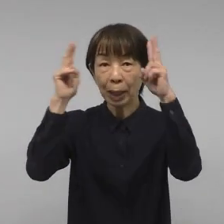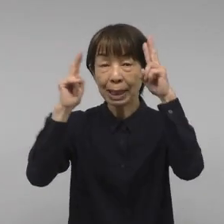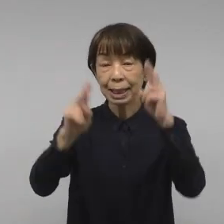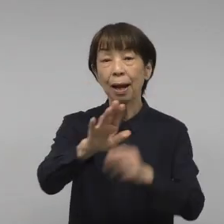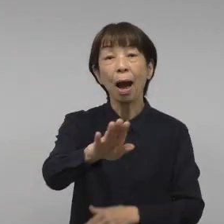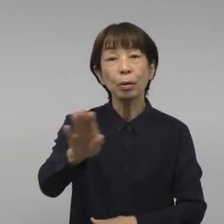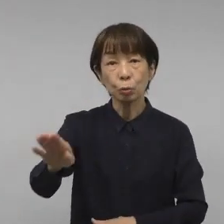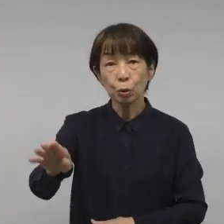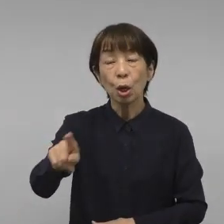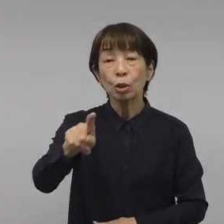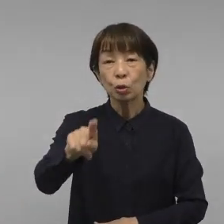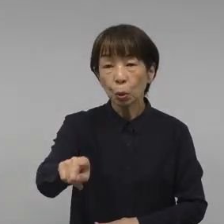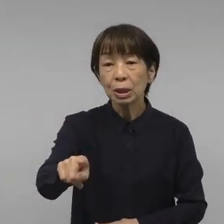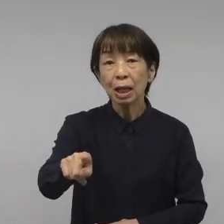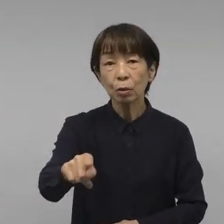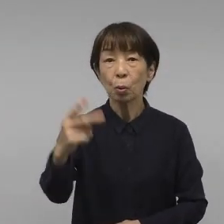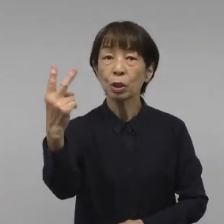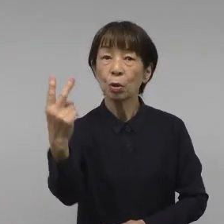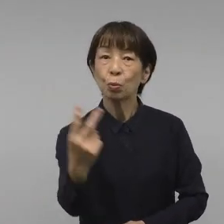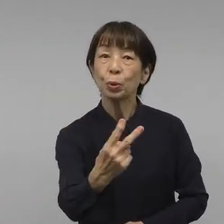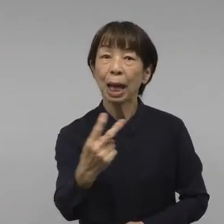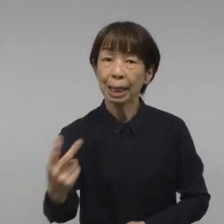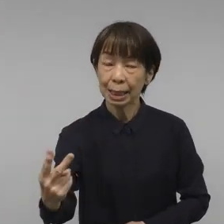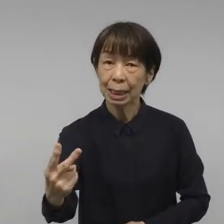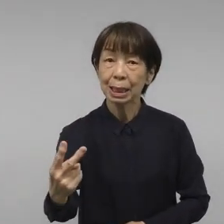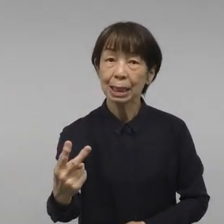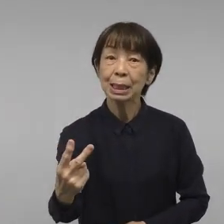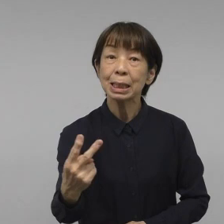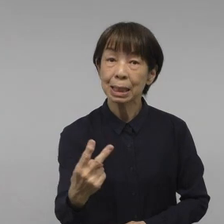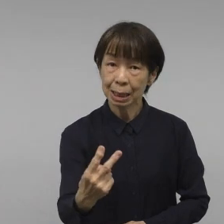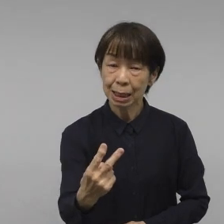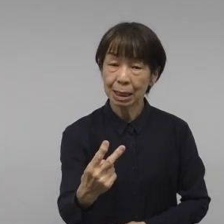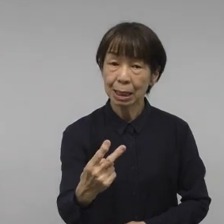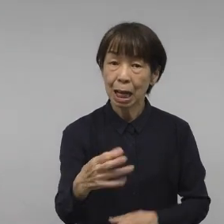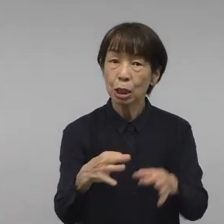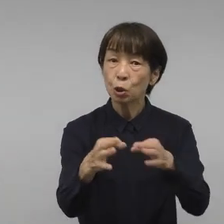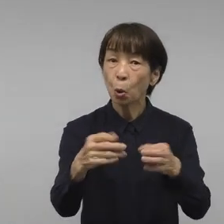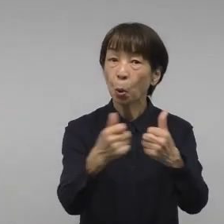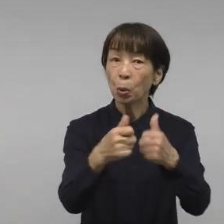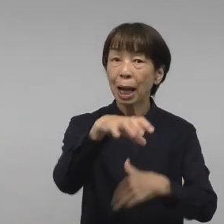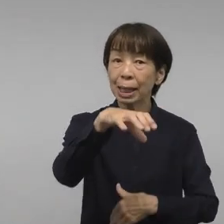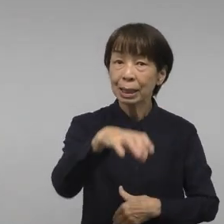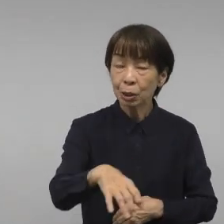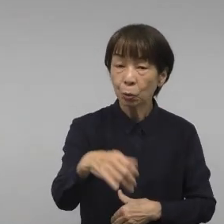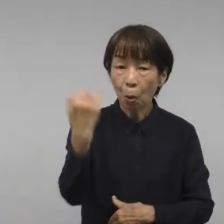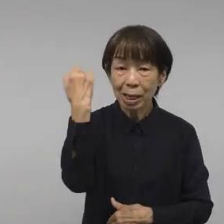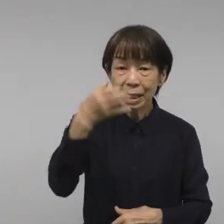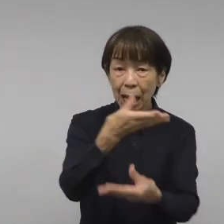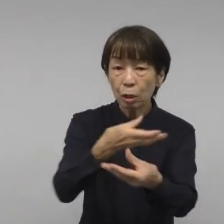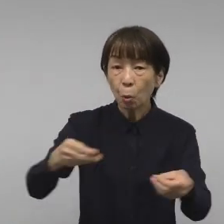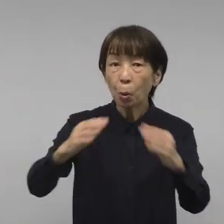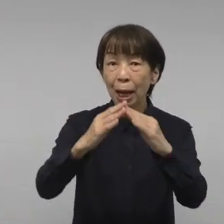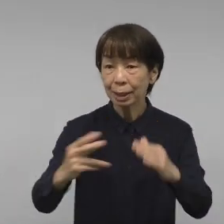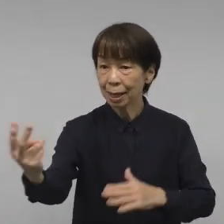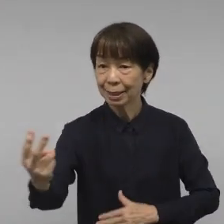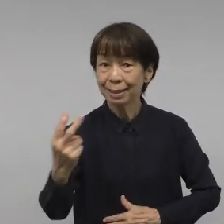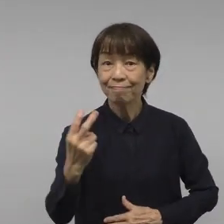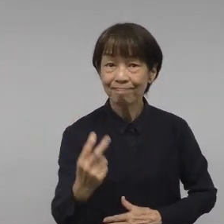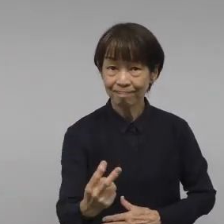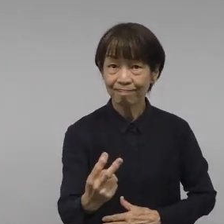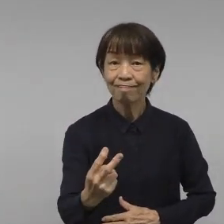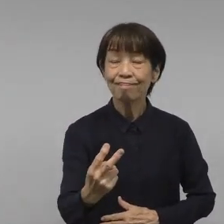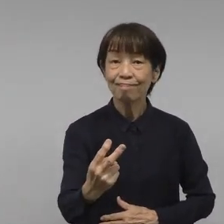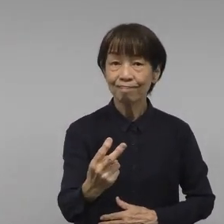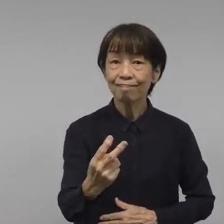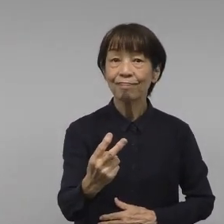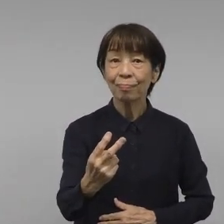そちらの方も2名ほどこの、商工会議所との意見交換会に同席してくださっていまし